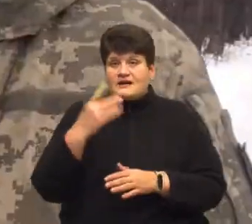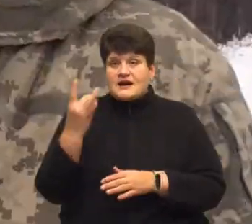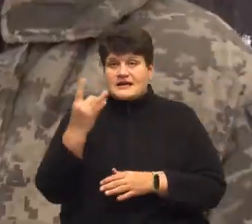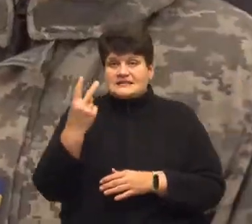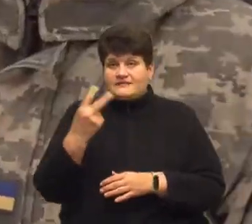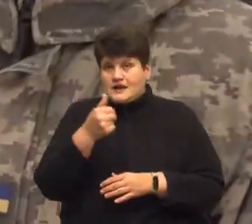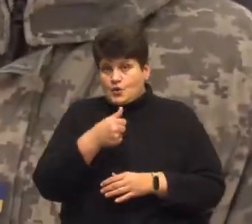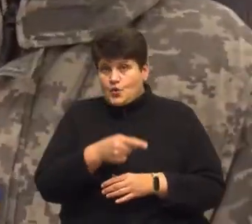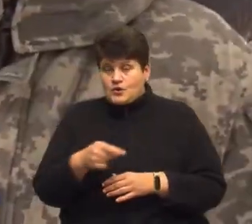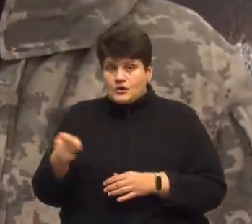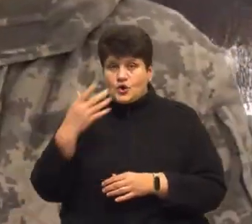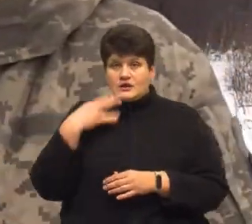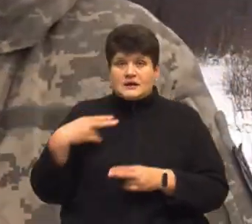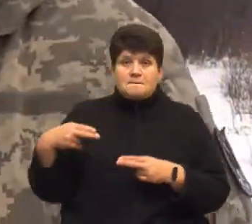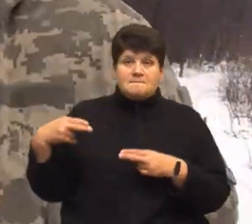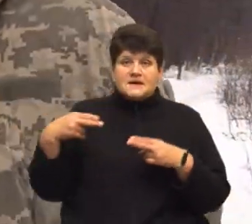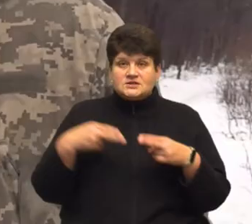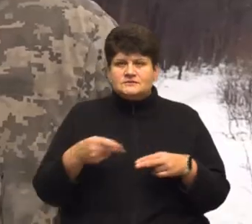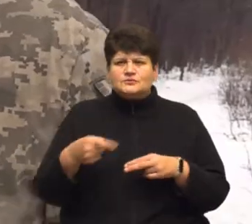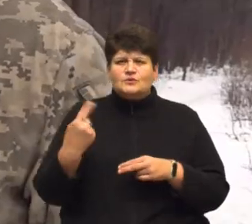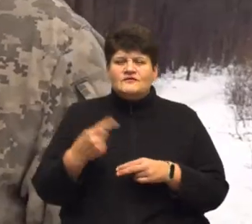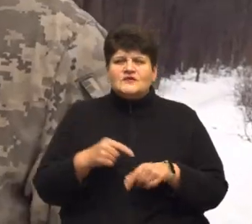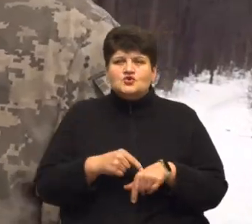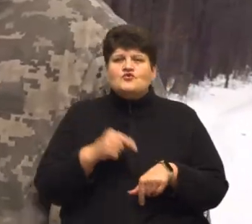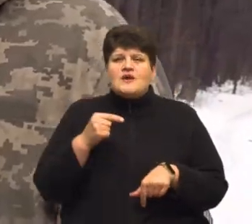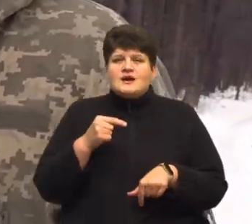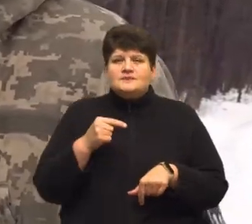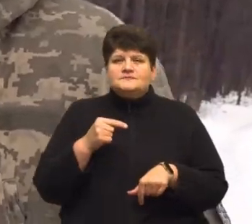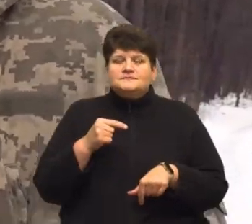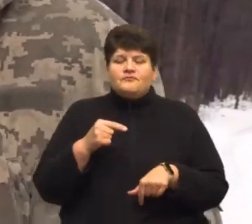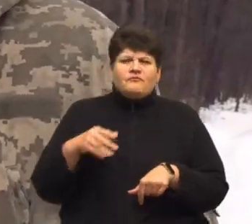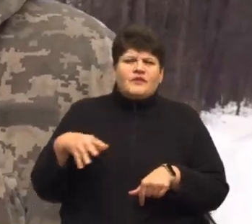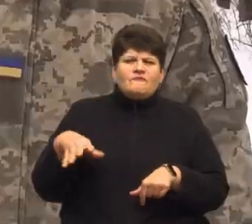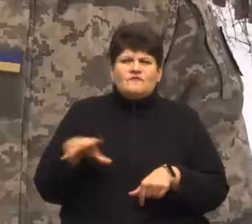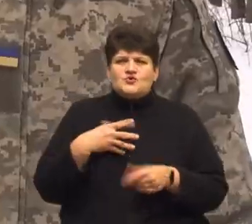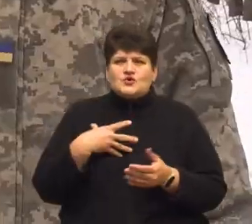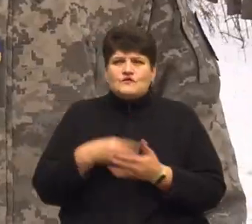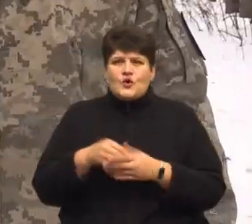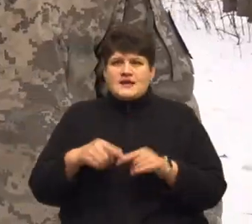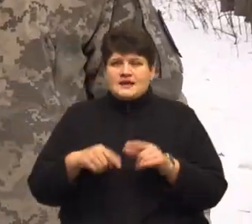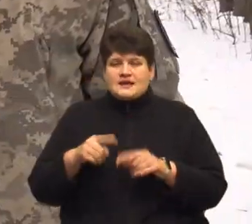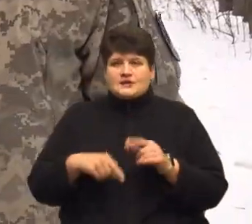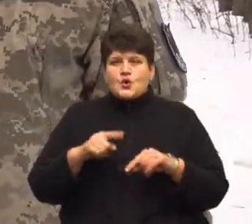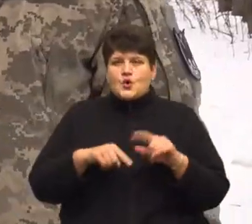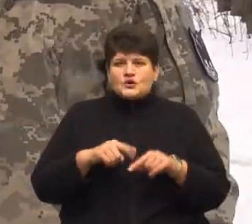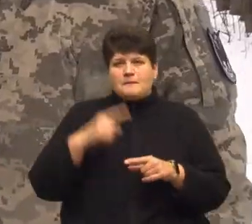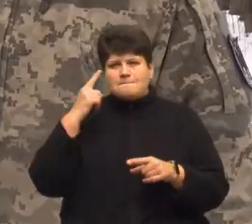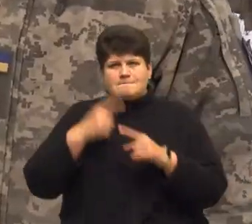коли приїжджаю на тернопільщину відчуваю як кажуть все своє рідне родичі